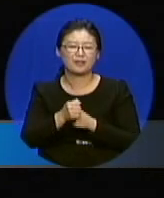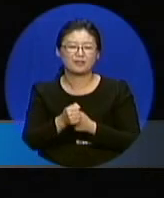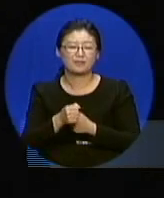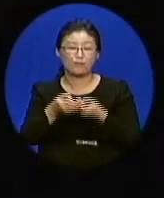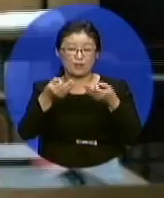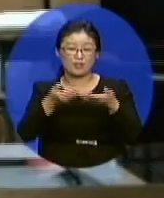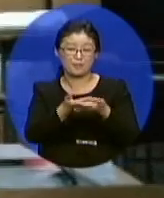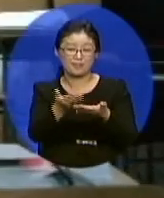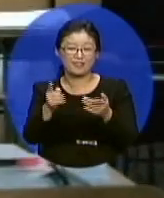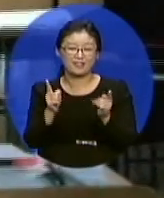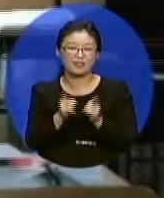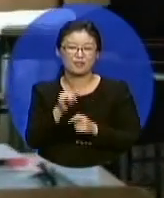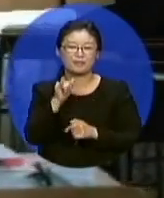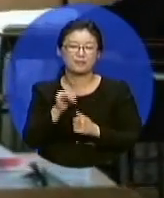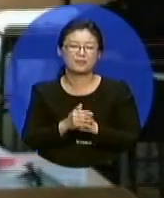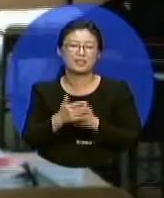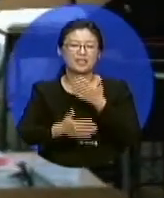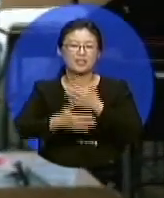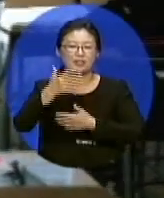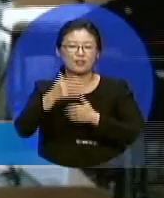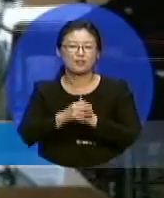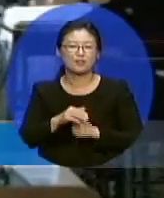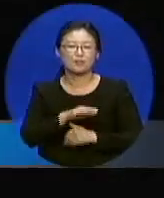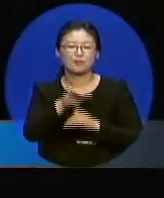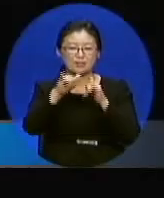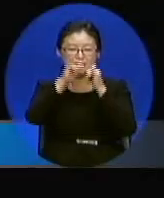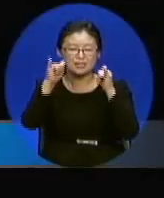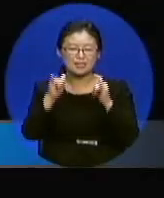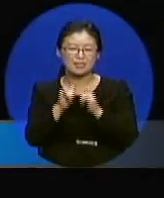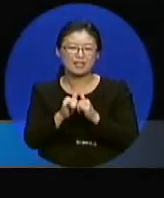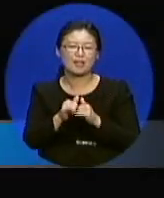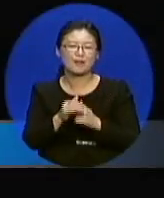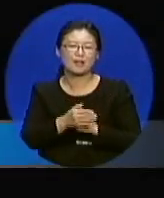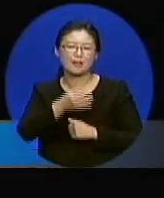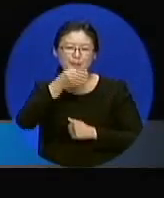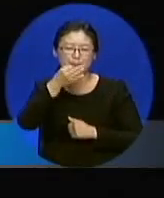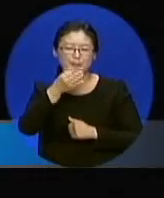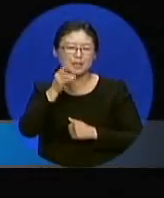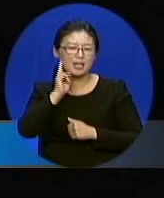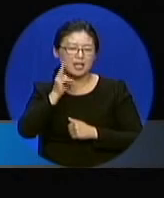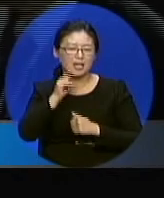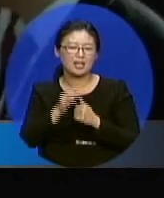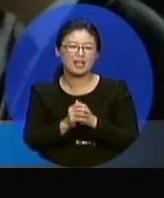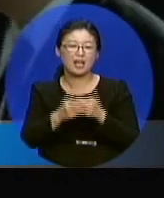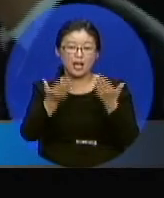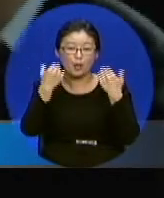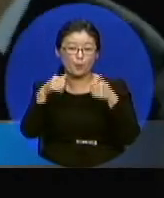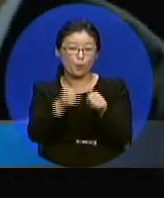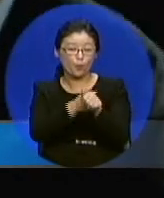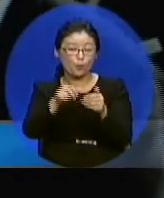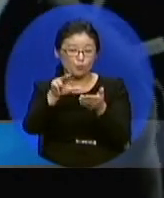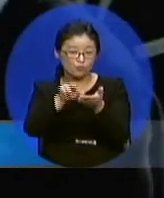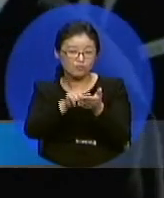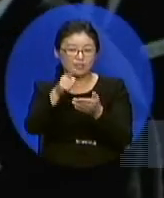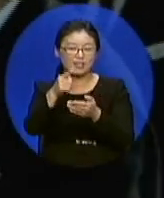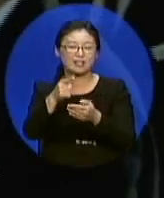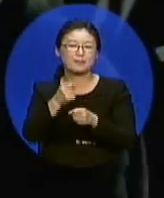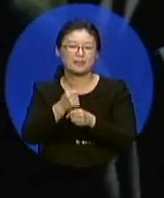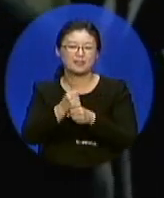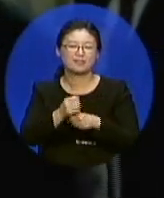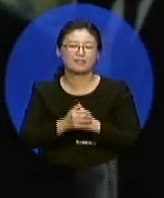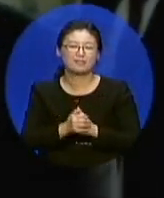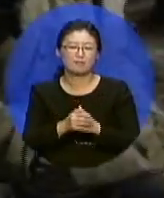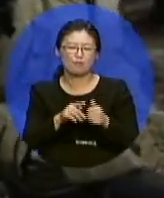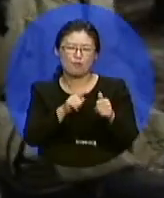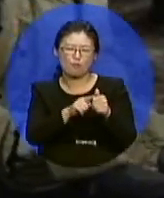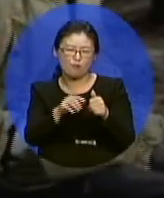찾습니다. 이 영화 또한 우리 사회 심각한 화두로 떠오른 학교폭력 문제를 다뤘는데요. 창식에게 지독한